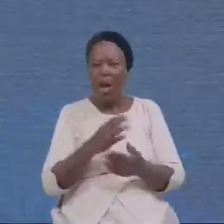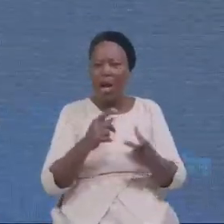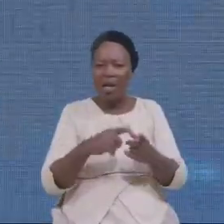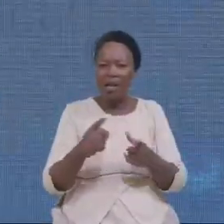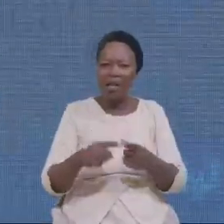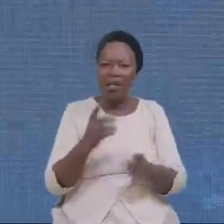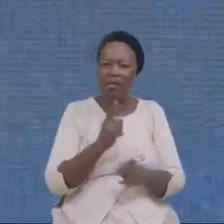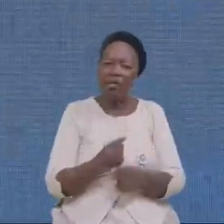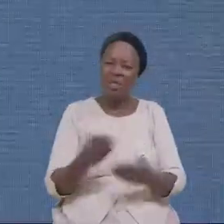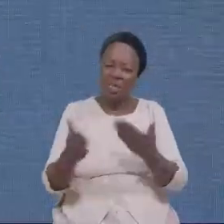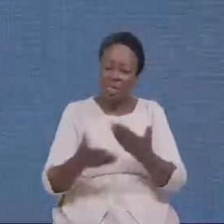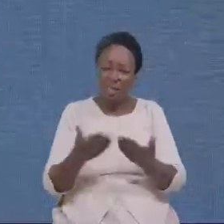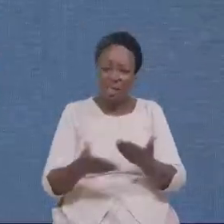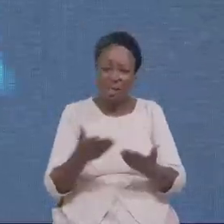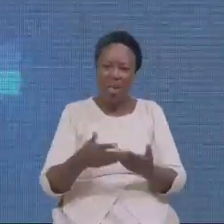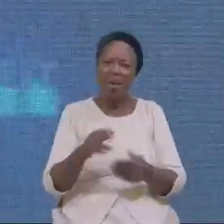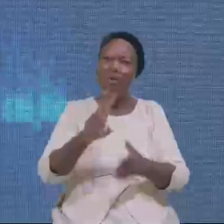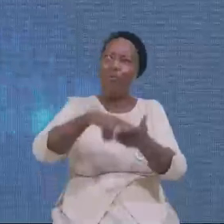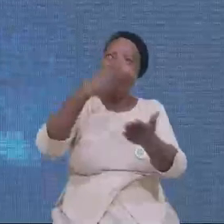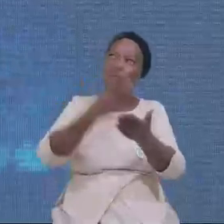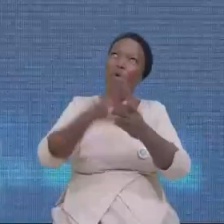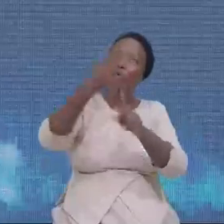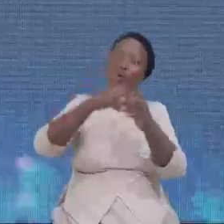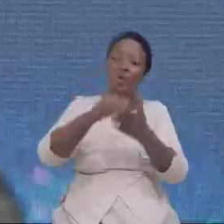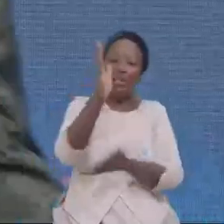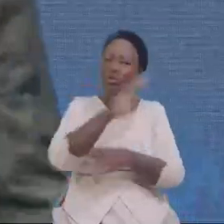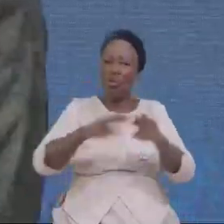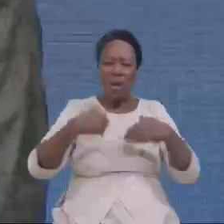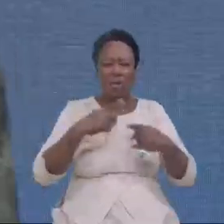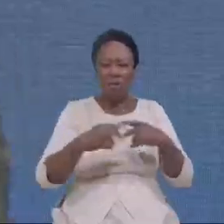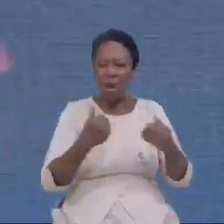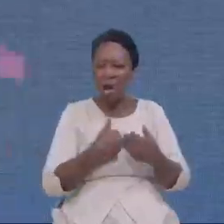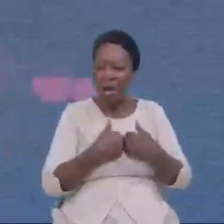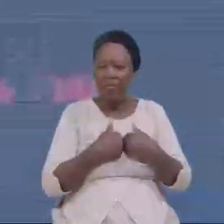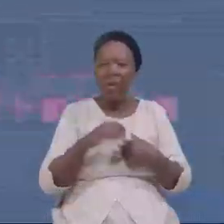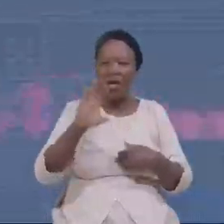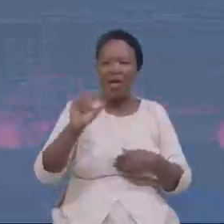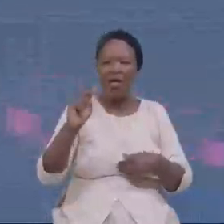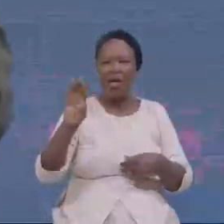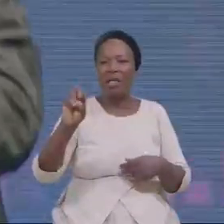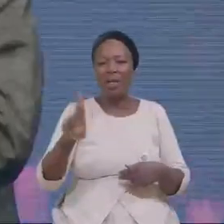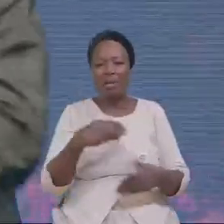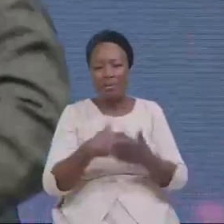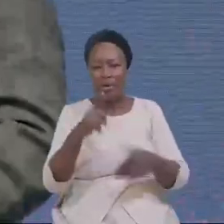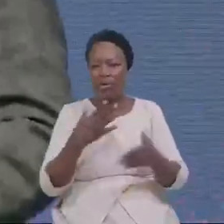nu et ça tombe simplement. Tu ne dois pas avoir le cancer avant de mourir. Tu ne dois pas avoir